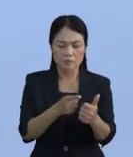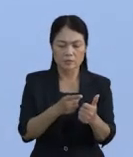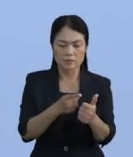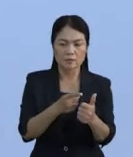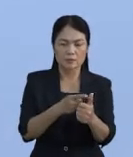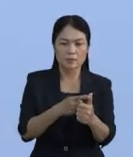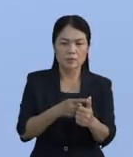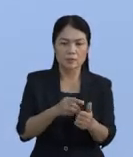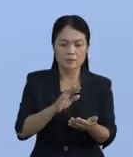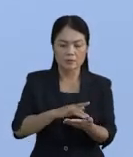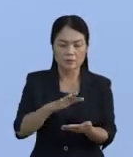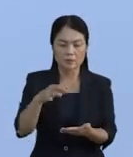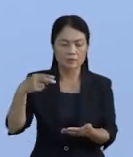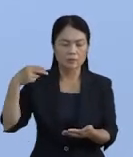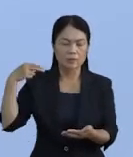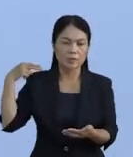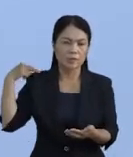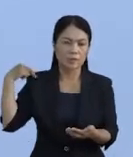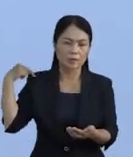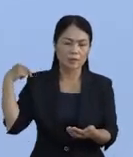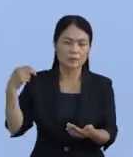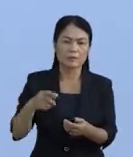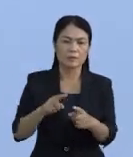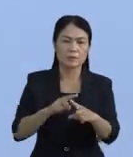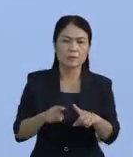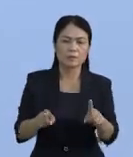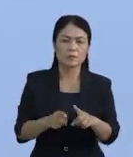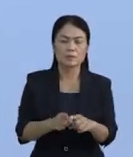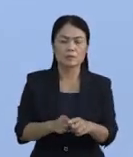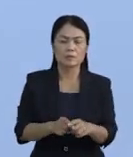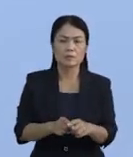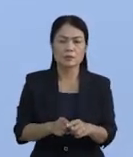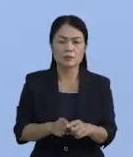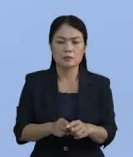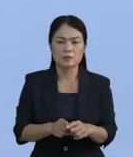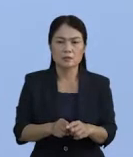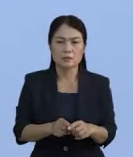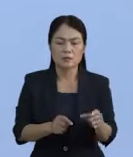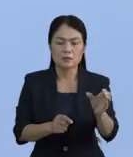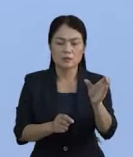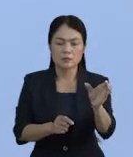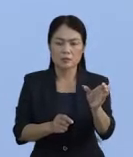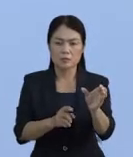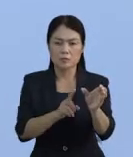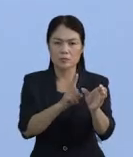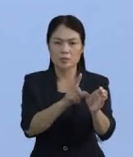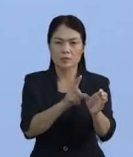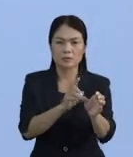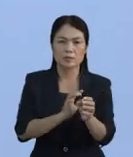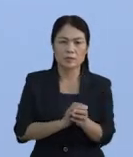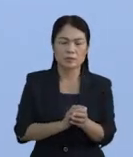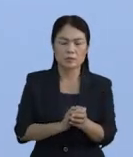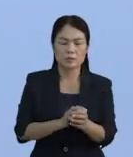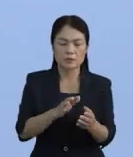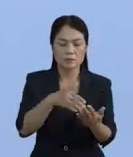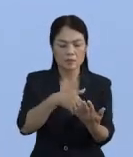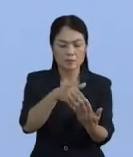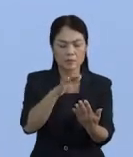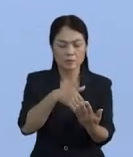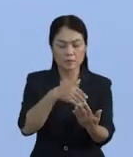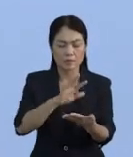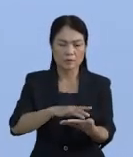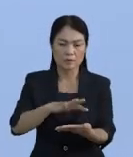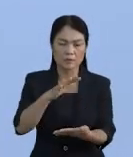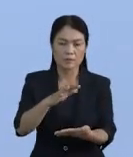cứ bỏ lương tên nè con nè và bằng tay đồm tí môi ní nế đồm tí môi ní ấy rú phát nế